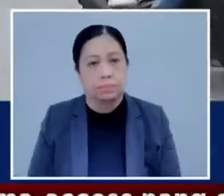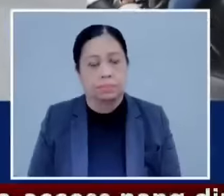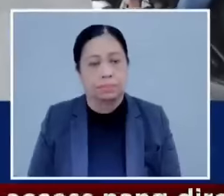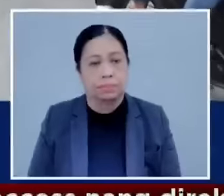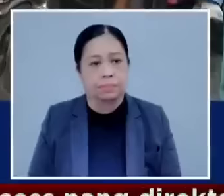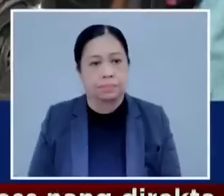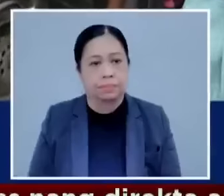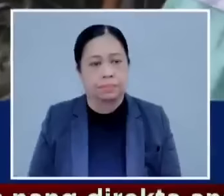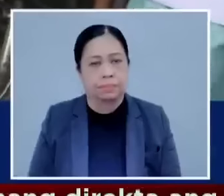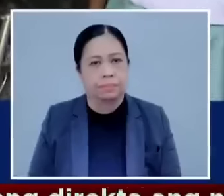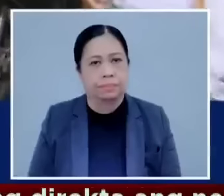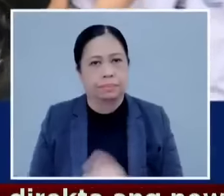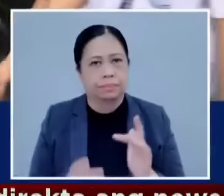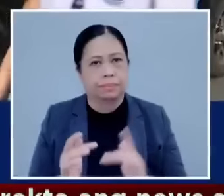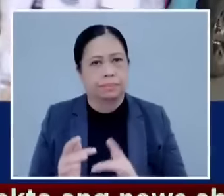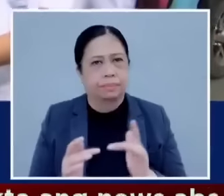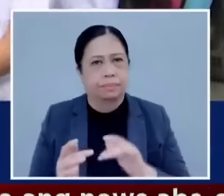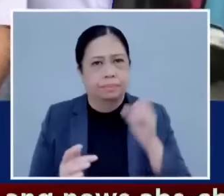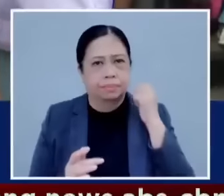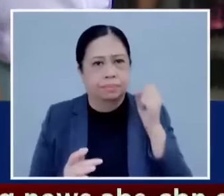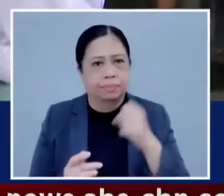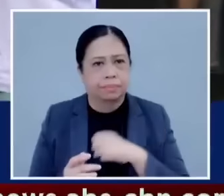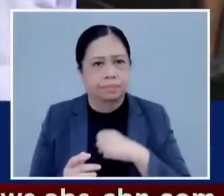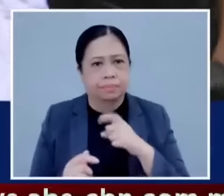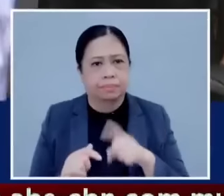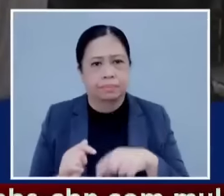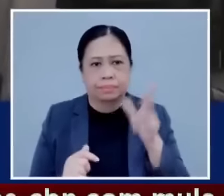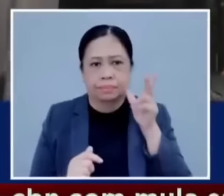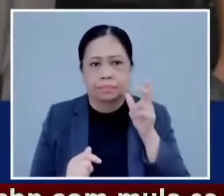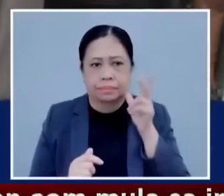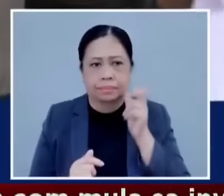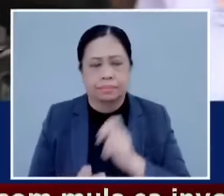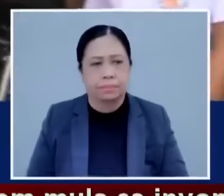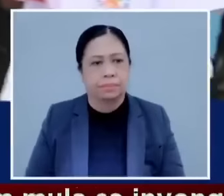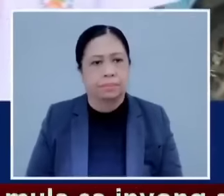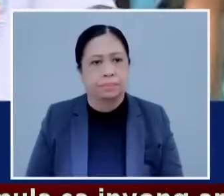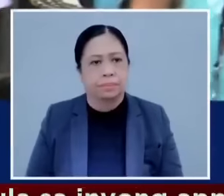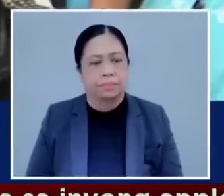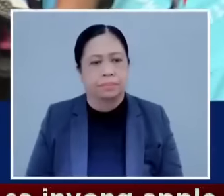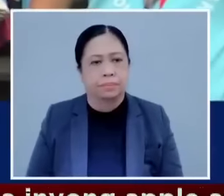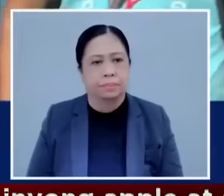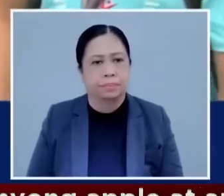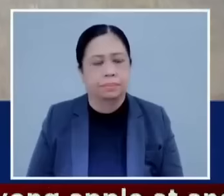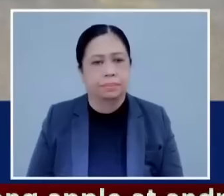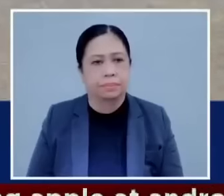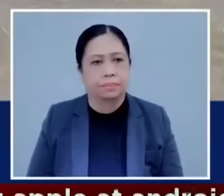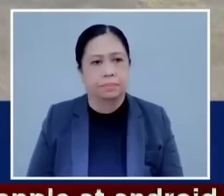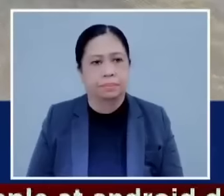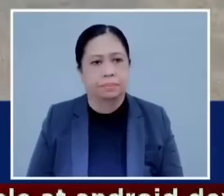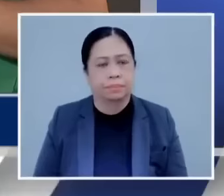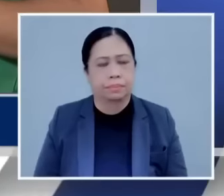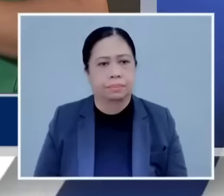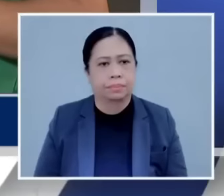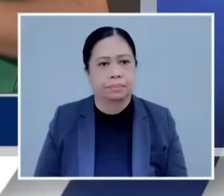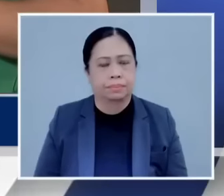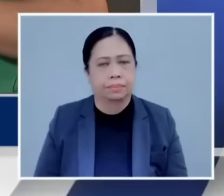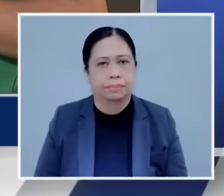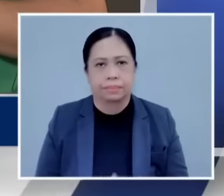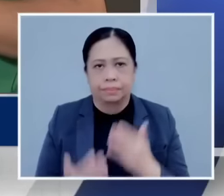Dahil walang rehistro, wala ring issue ng insurance sa mga drivers at sakay ng naturang mga sasakyan. Kabayan. Maraming